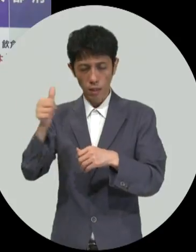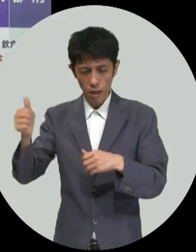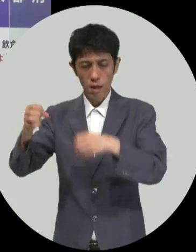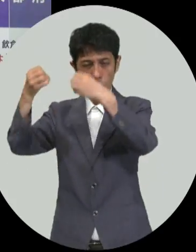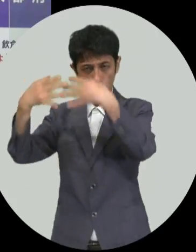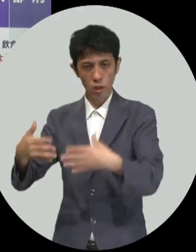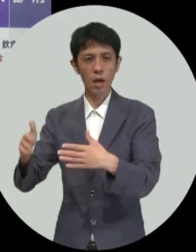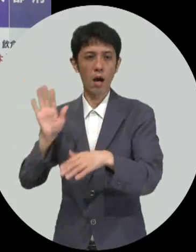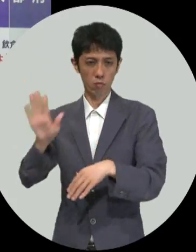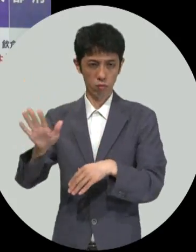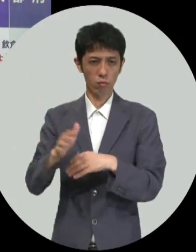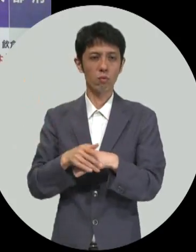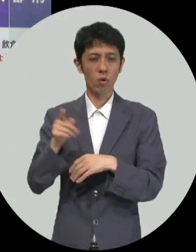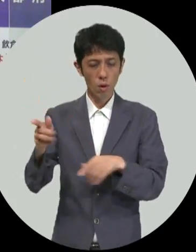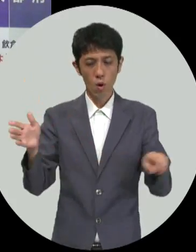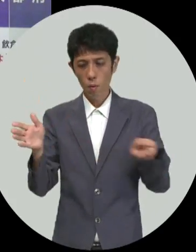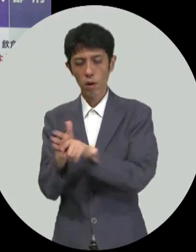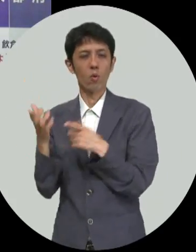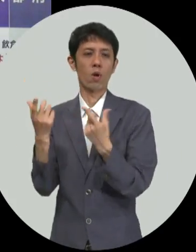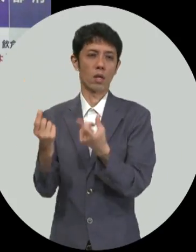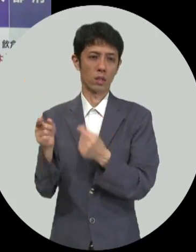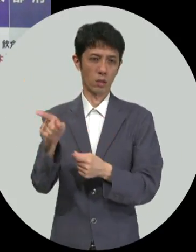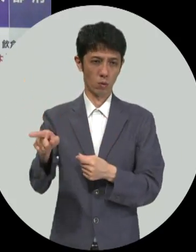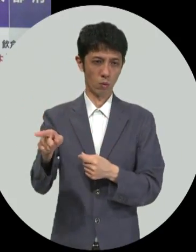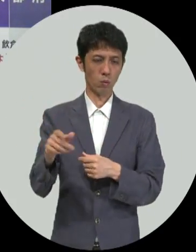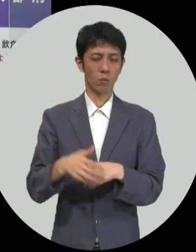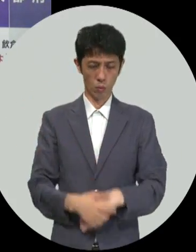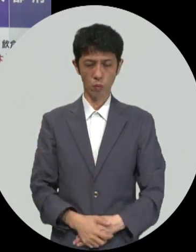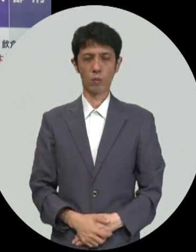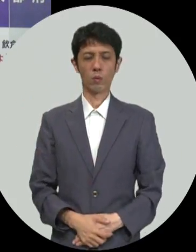従来の措置と同様でございます。